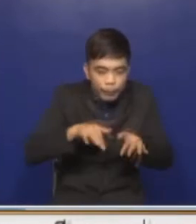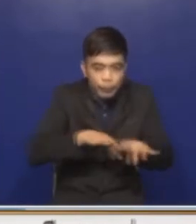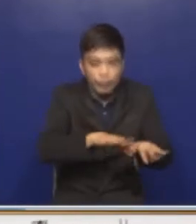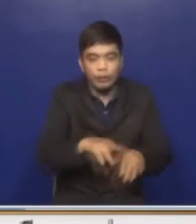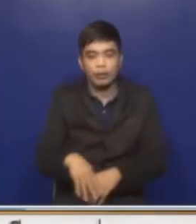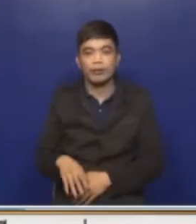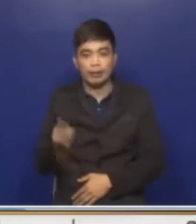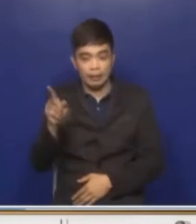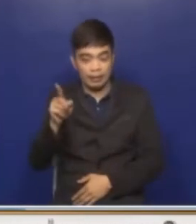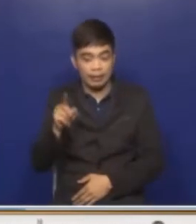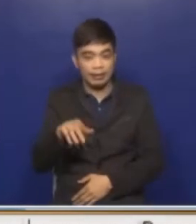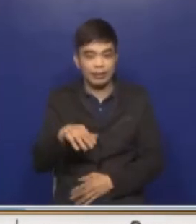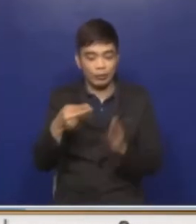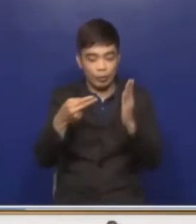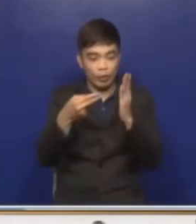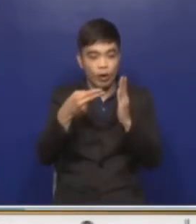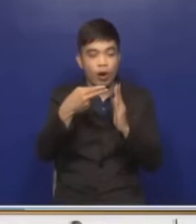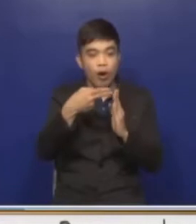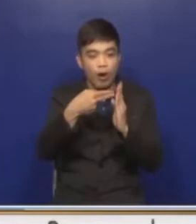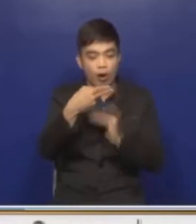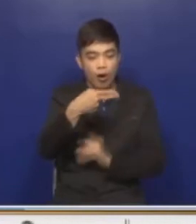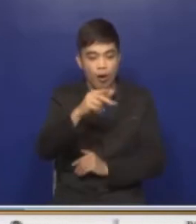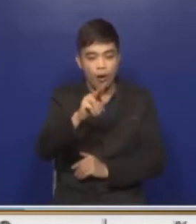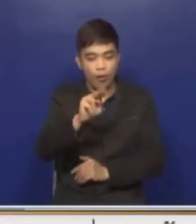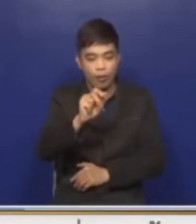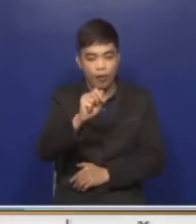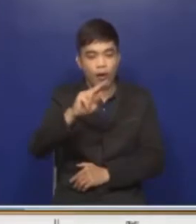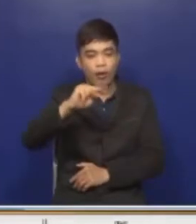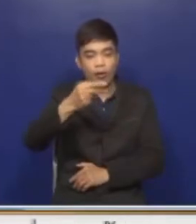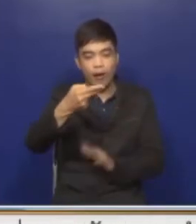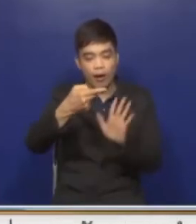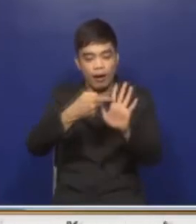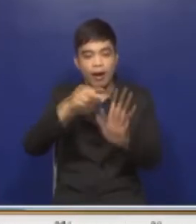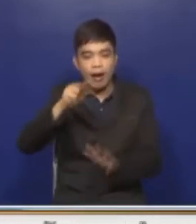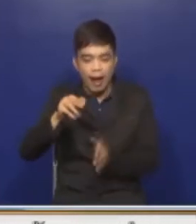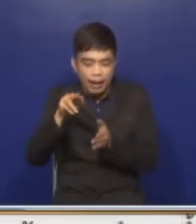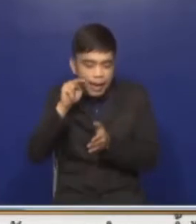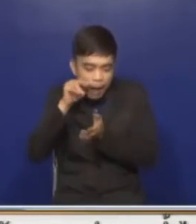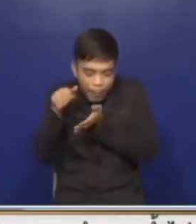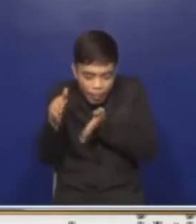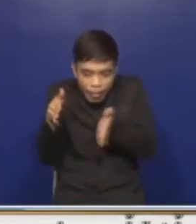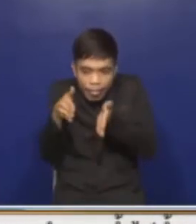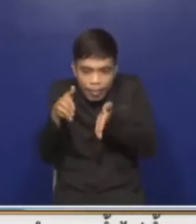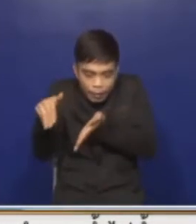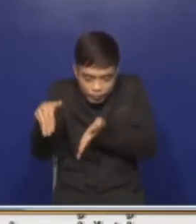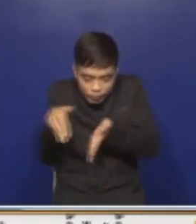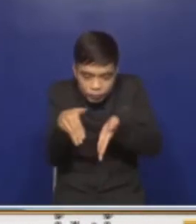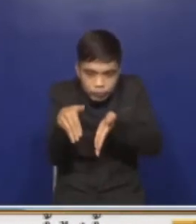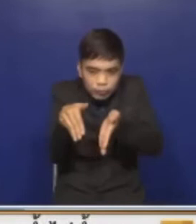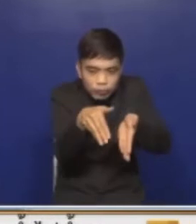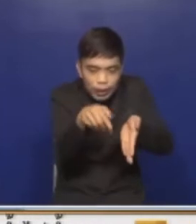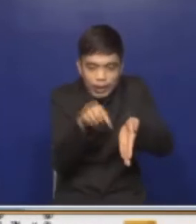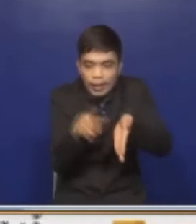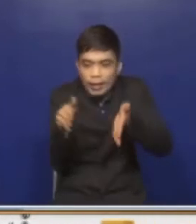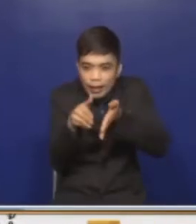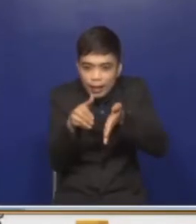หนองหานไปสู่ธาตุพนมแก้เป็นสายน้ำอาจจะไม่ใหญ่นักไม่เล็กแต่นั้นก็คือเส้นเลือดของ